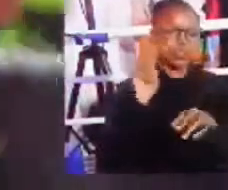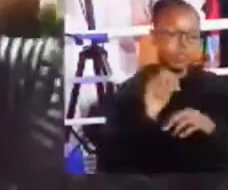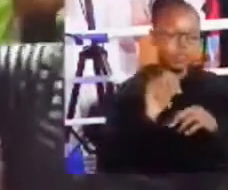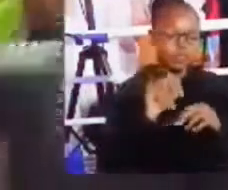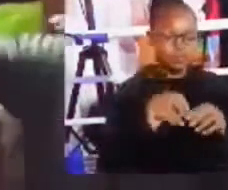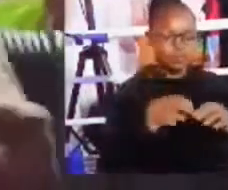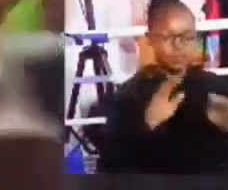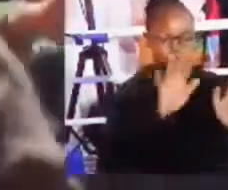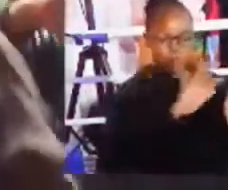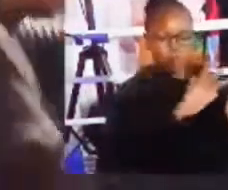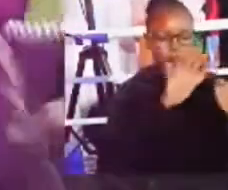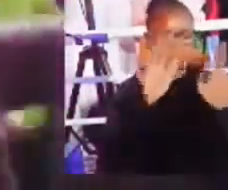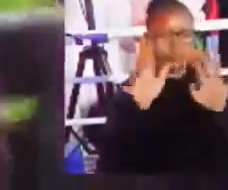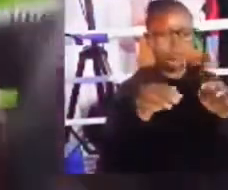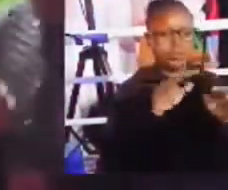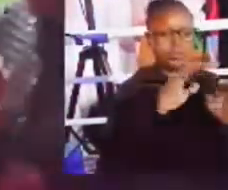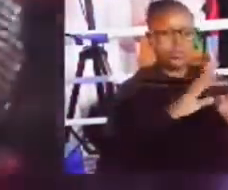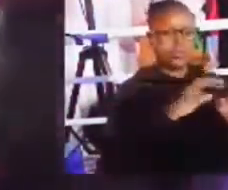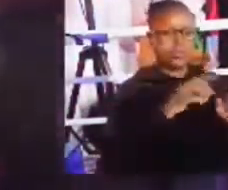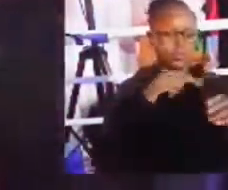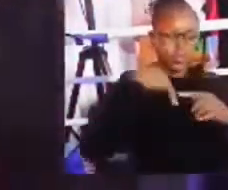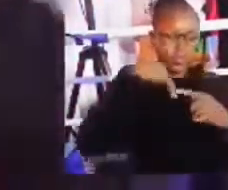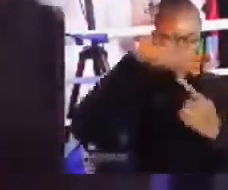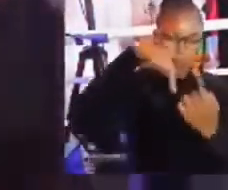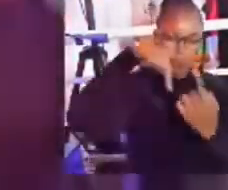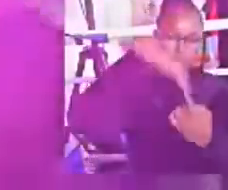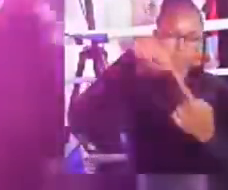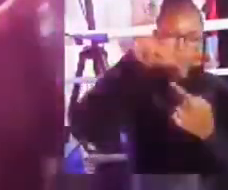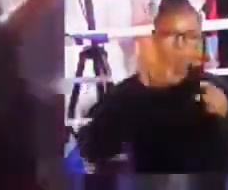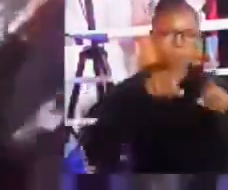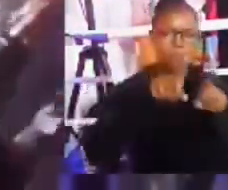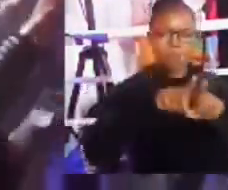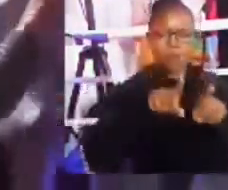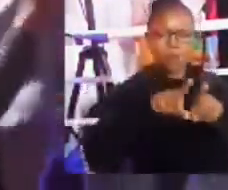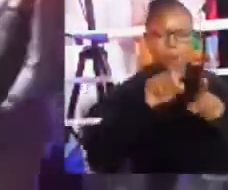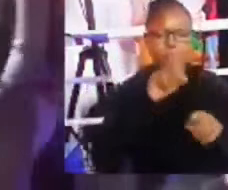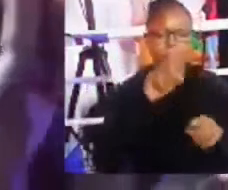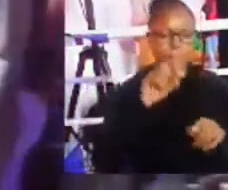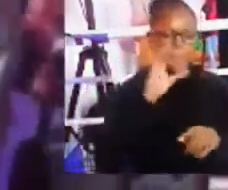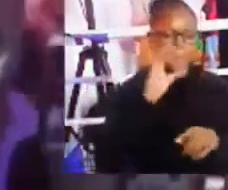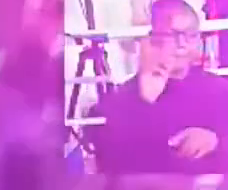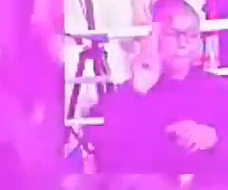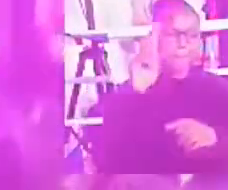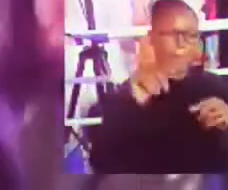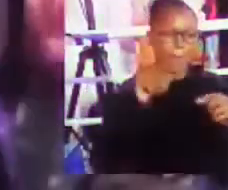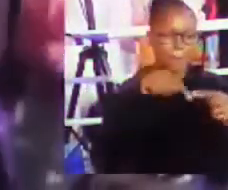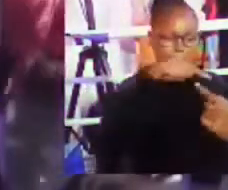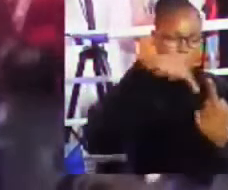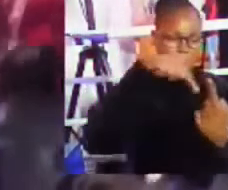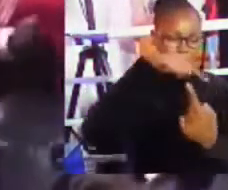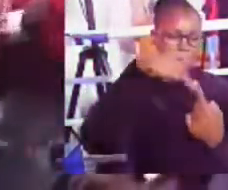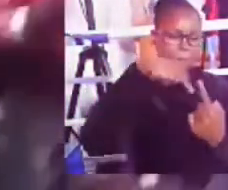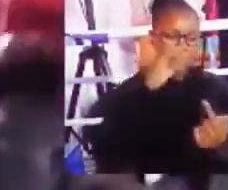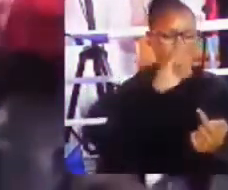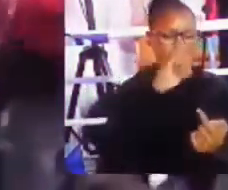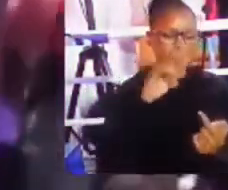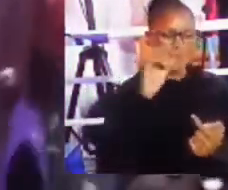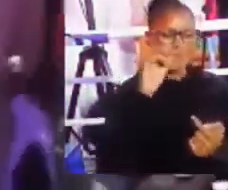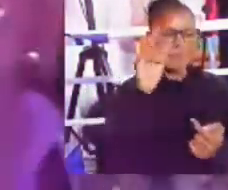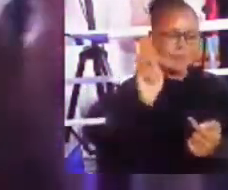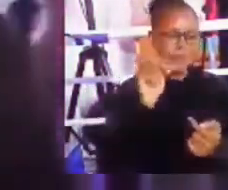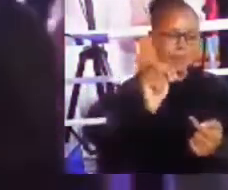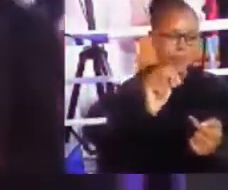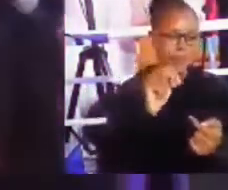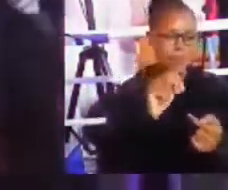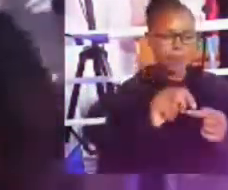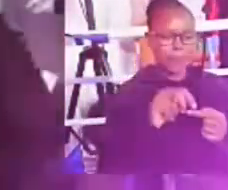kisayuni, zunguka kisayuni, zunguka kisayuni, zunguka kisayuni, zunguka kisayuni. Wow,